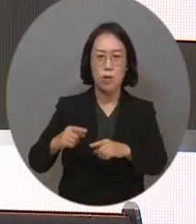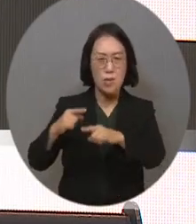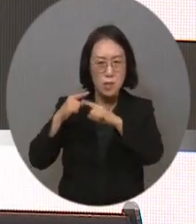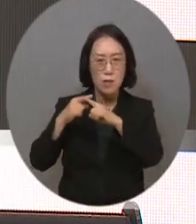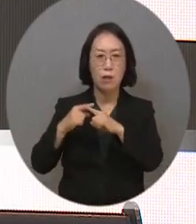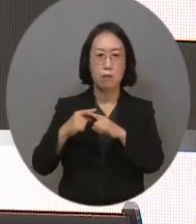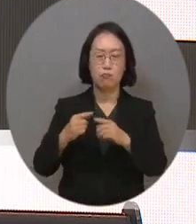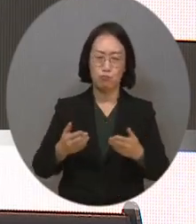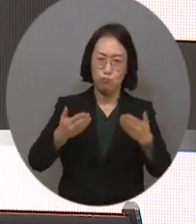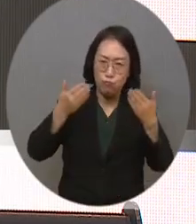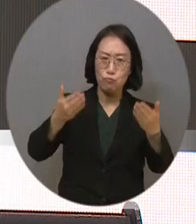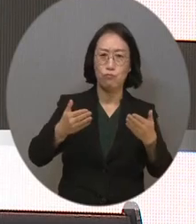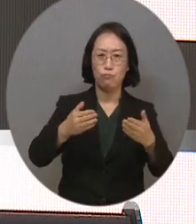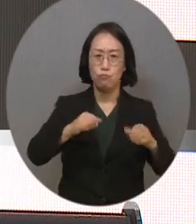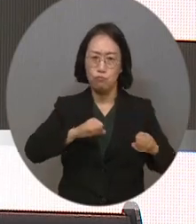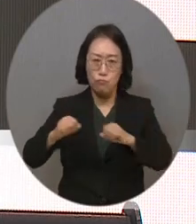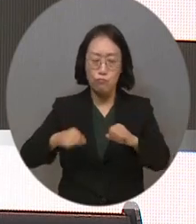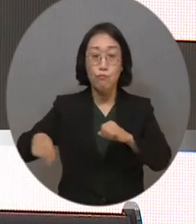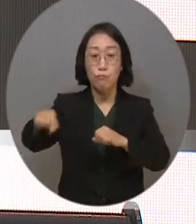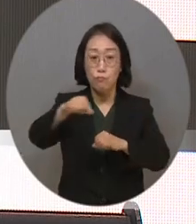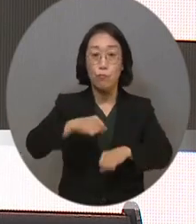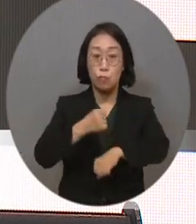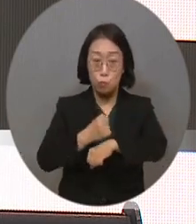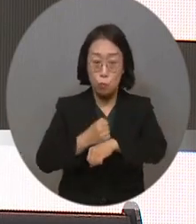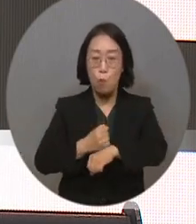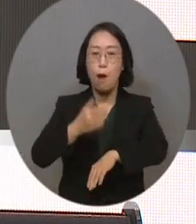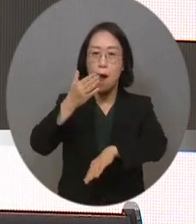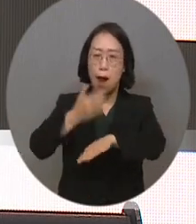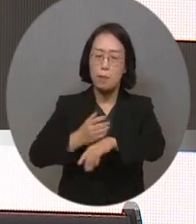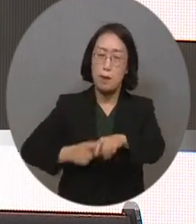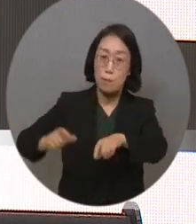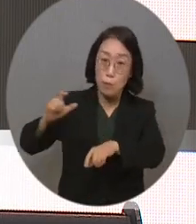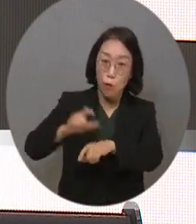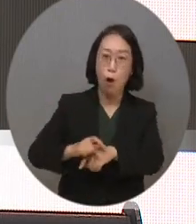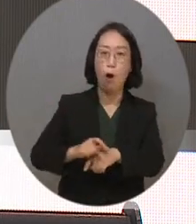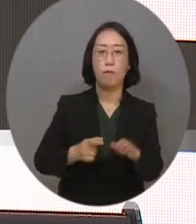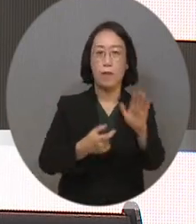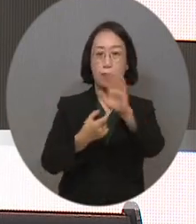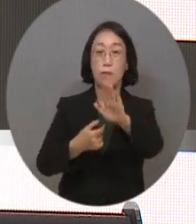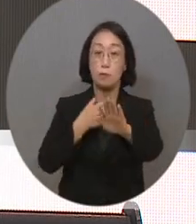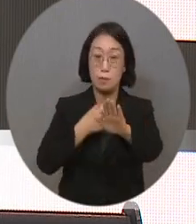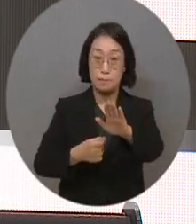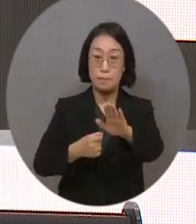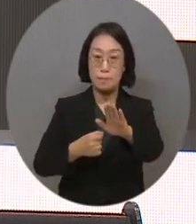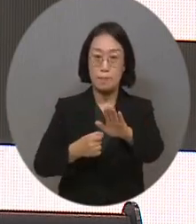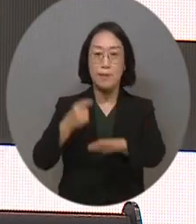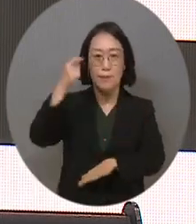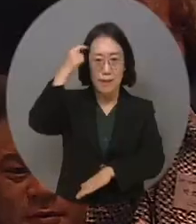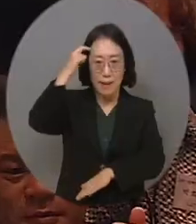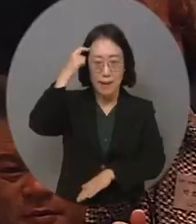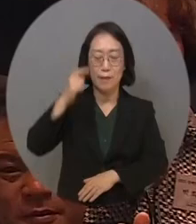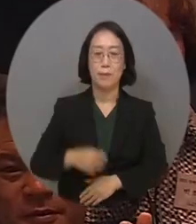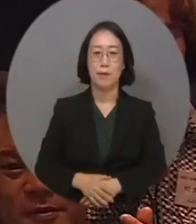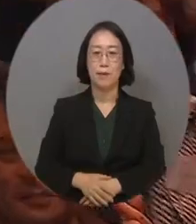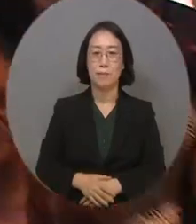고를 아끼지 않는 그런 감사함을 꼭 간직해야 되겠다 그런 생각을